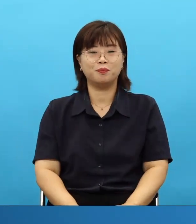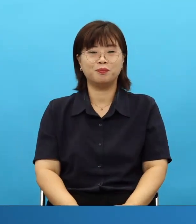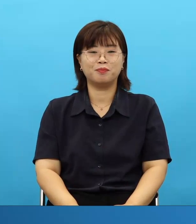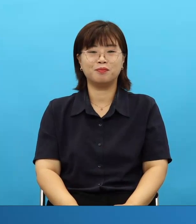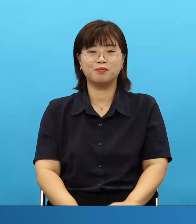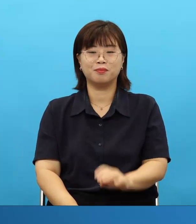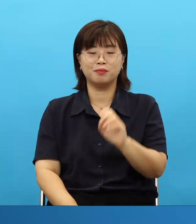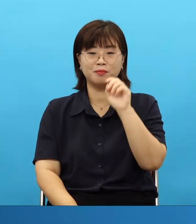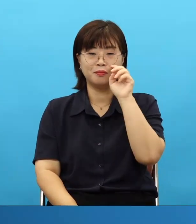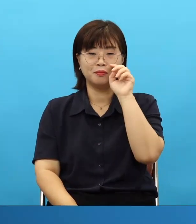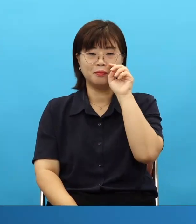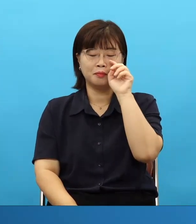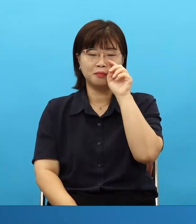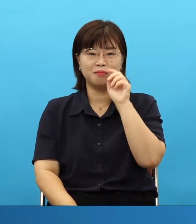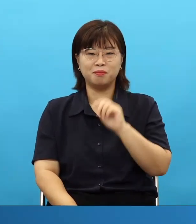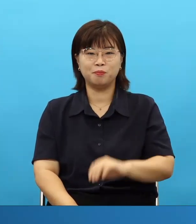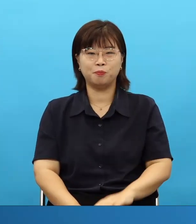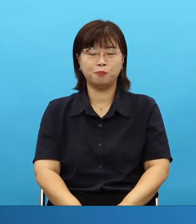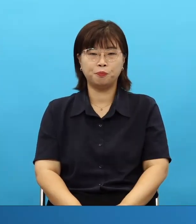합니다.